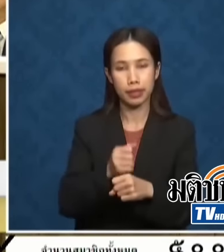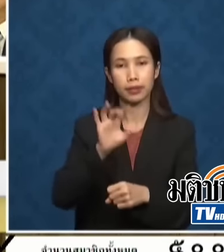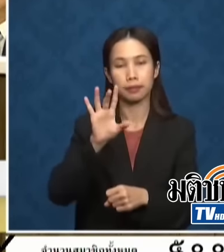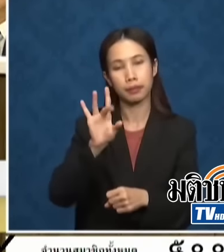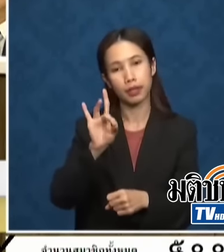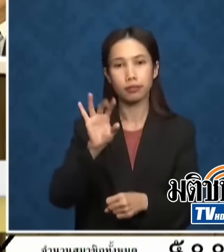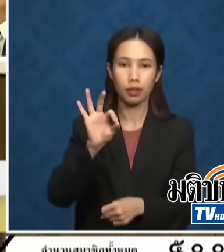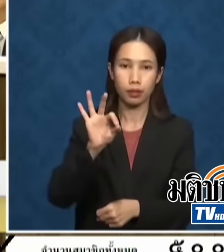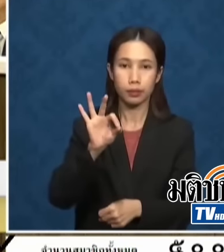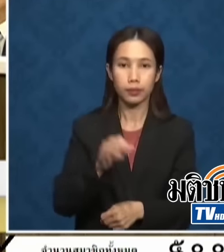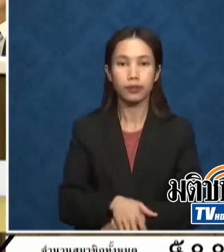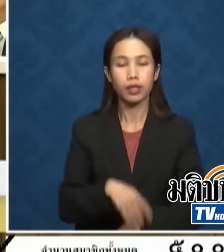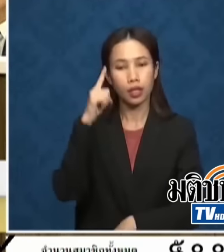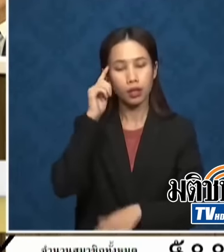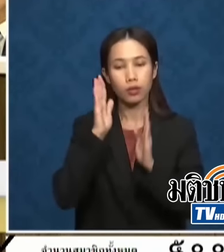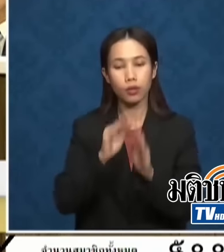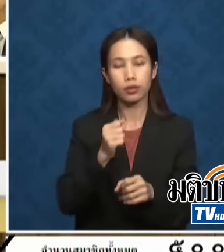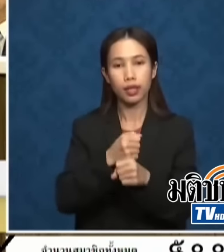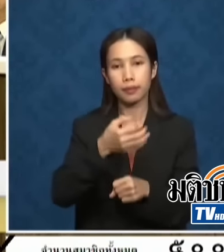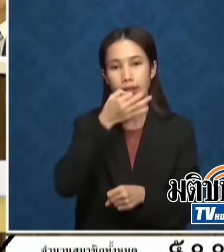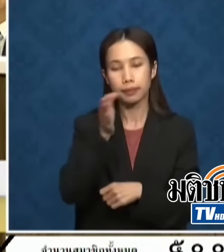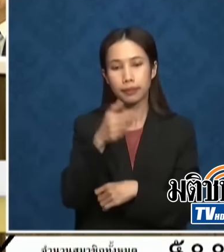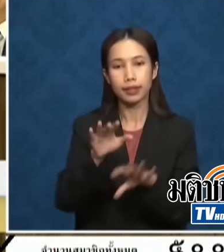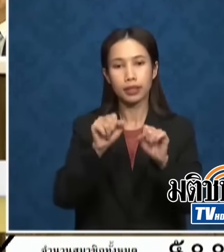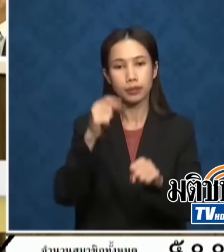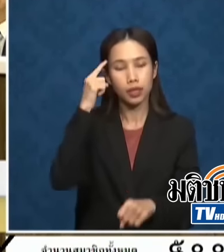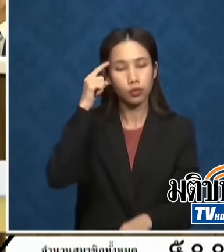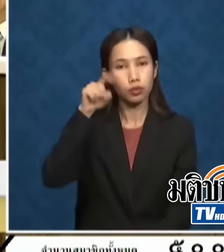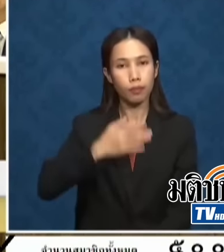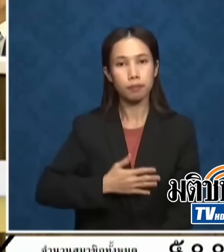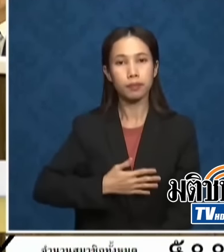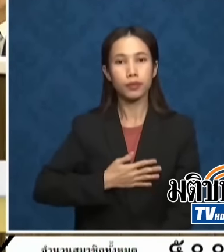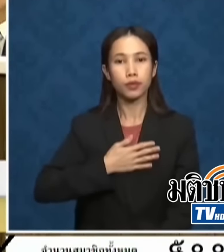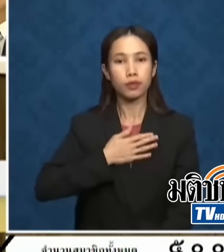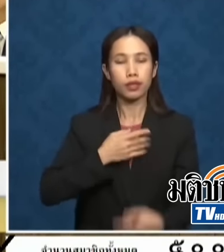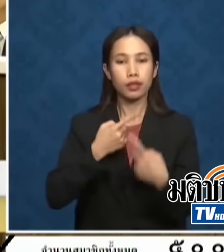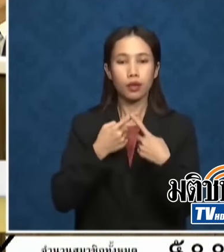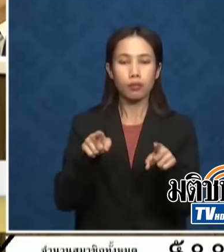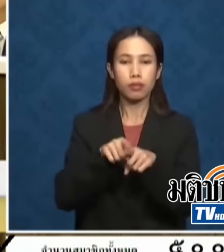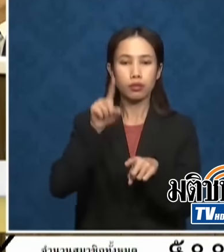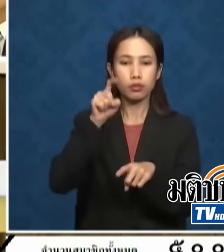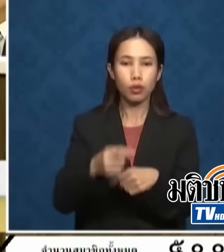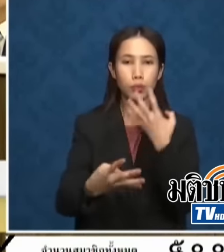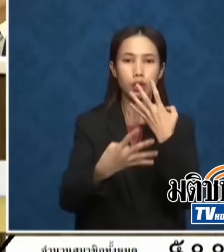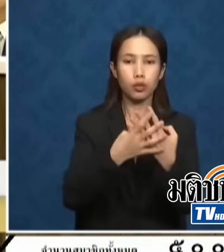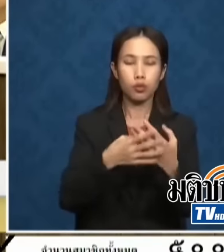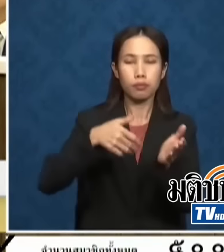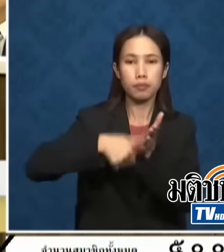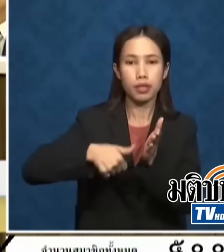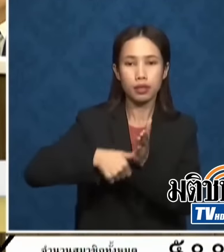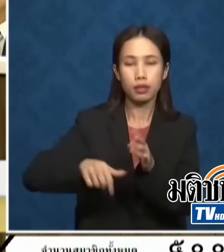ที่สำคัญก็คือชาวประมงซึ่งเป็นอาชีพที่ควรจะเป็นที่ภาคภูมิใจถูกลดเกียรติต้องไปติดคุกติดตารางเป็นหนี้เ